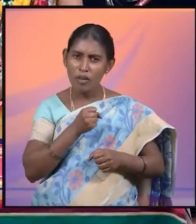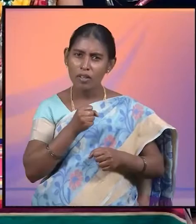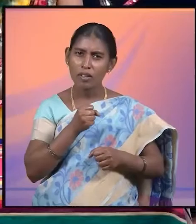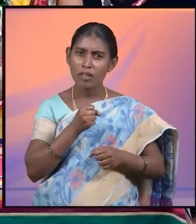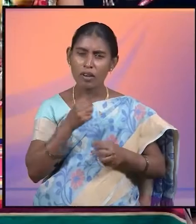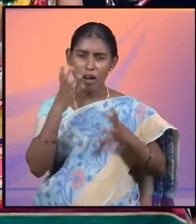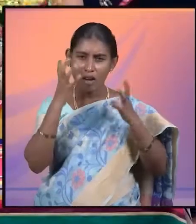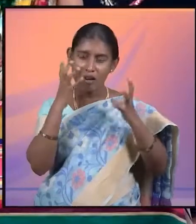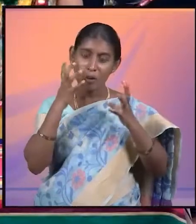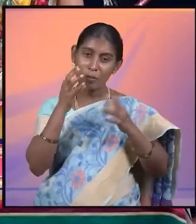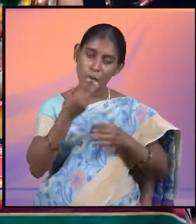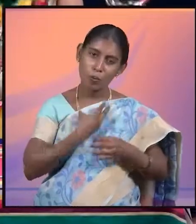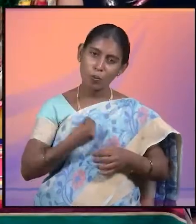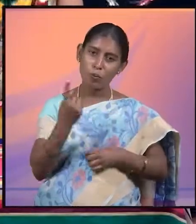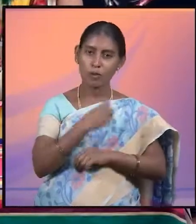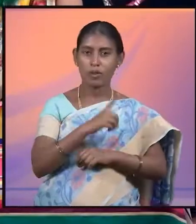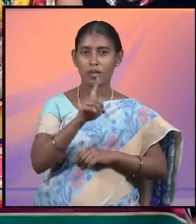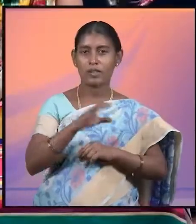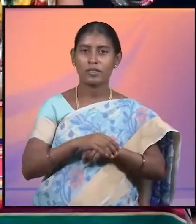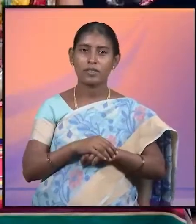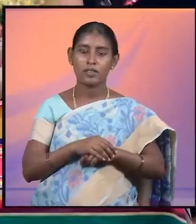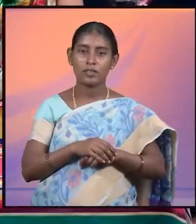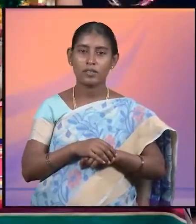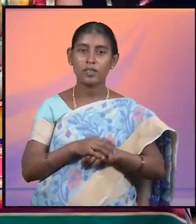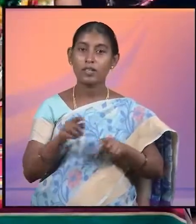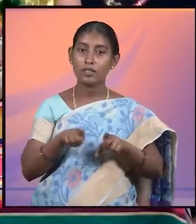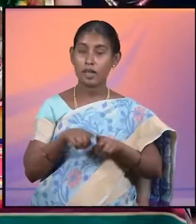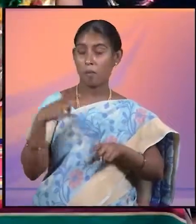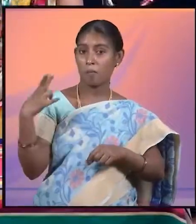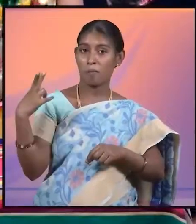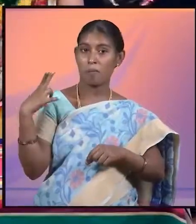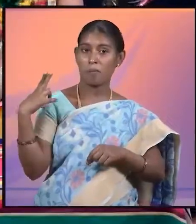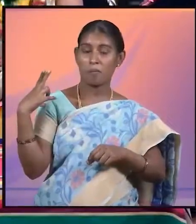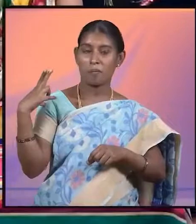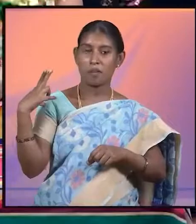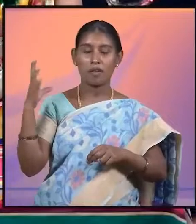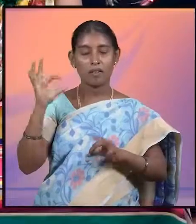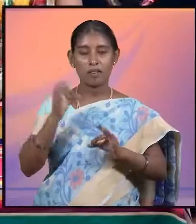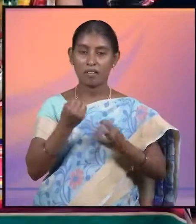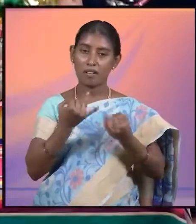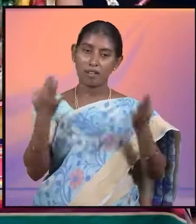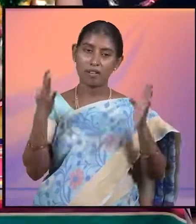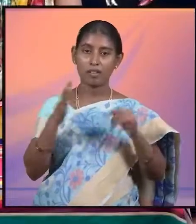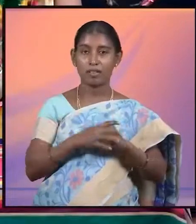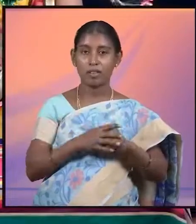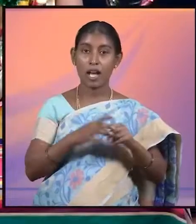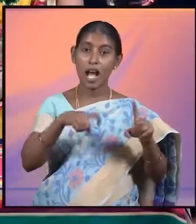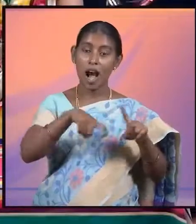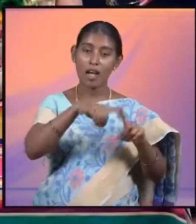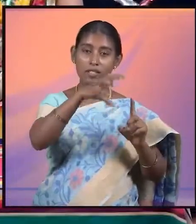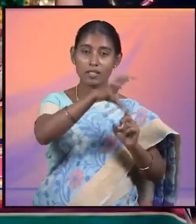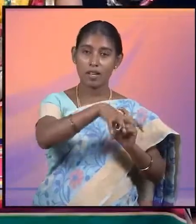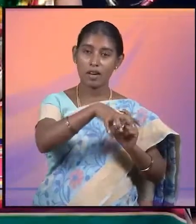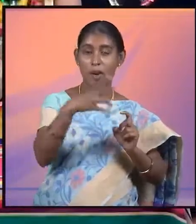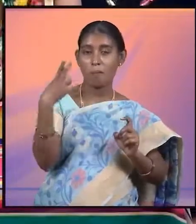கேட்டாங்க. காஞ்சி நாட்டா காஞ்சி நாட்டா காஞ்சி நாட்டா, படை கொண்டு வாரானாம் வாரா நாட்டா, காஞ்சி நாட்டான் காஞ்சி